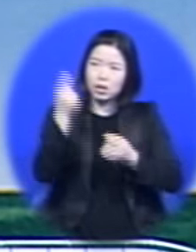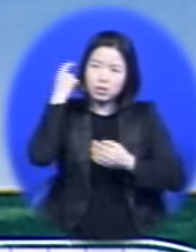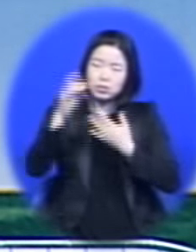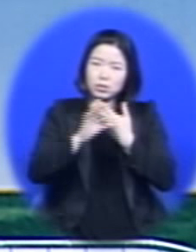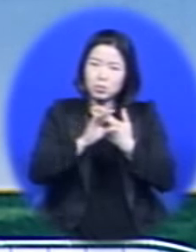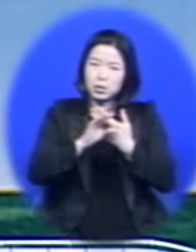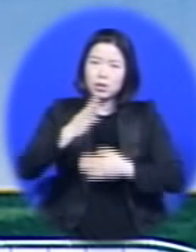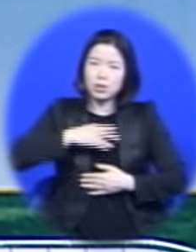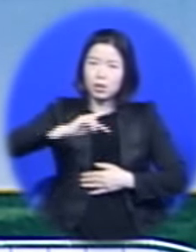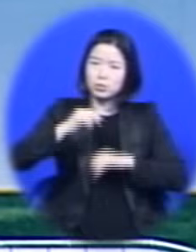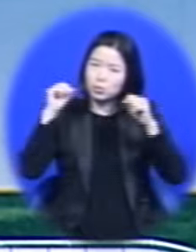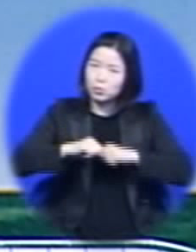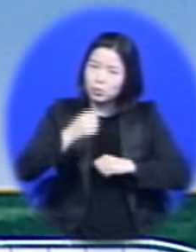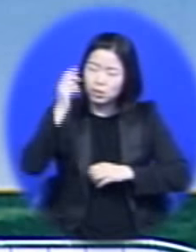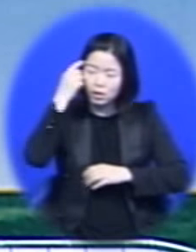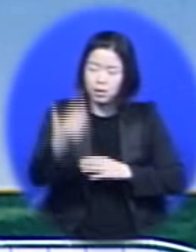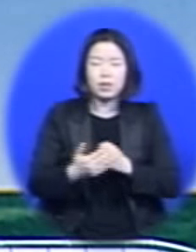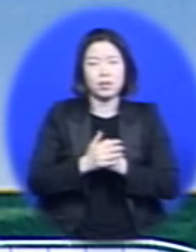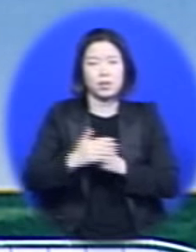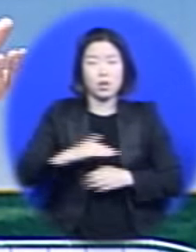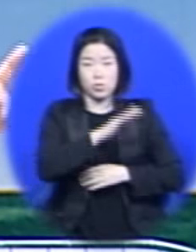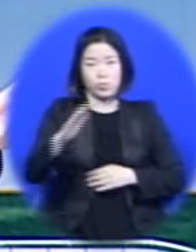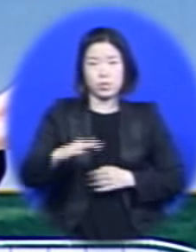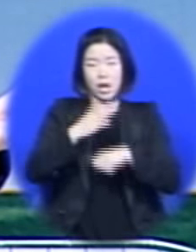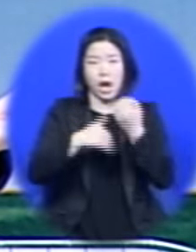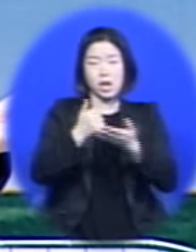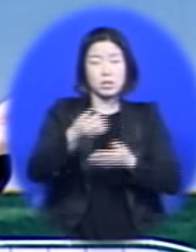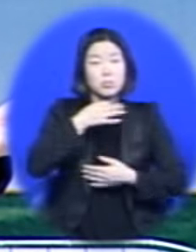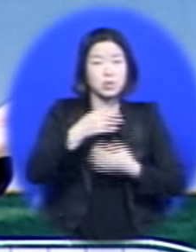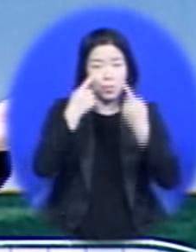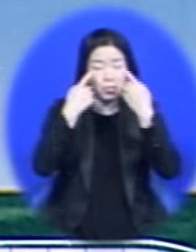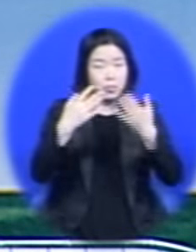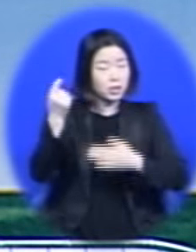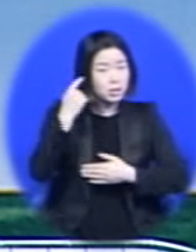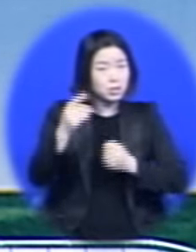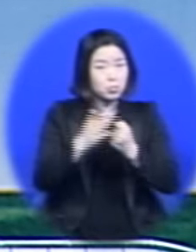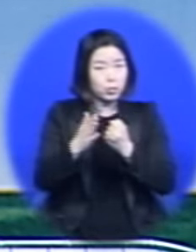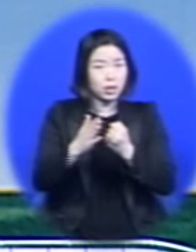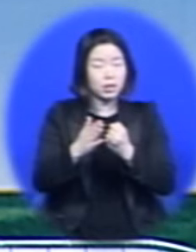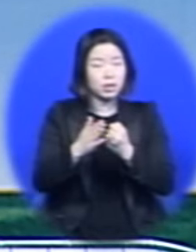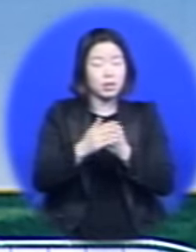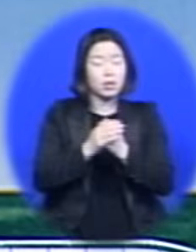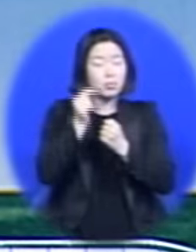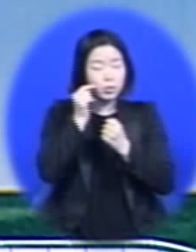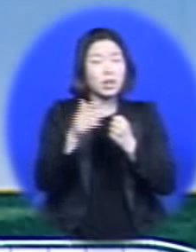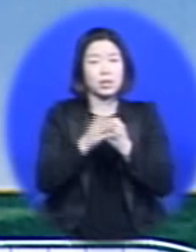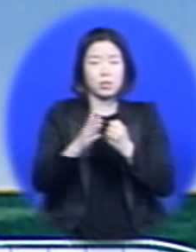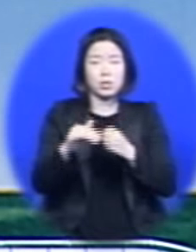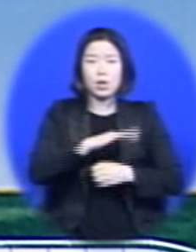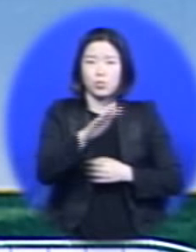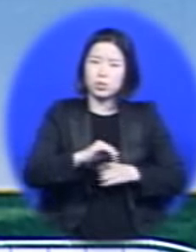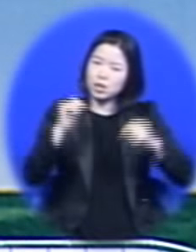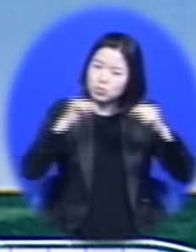있을까? 우리는 하나님의 음성을 분명히 못 들으니까 우리가 순종을 하는지 불순종하는지